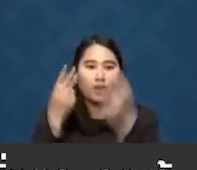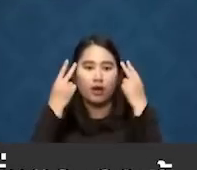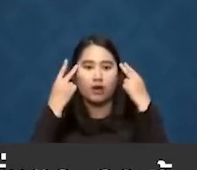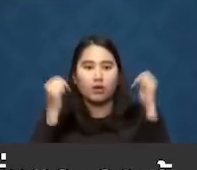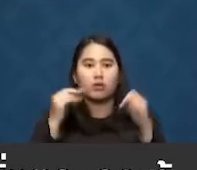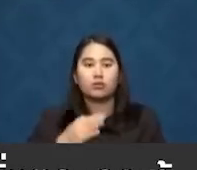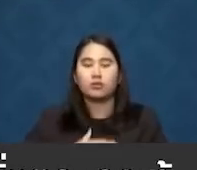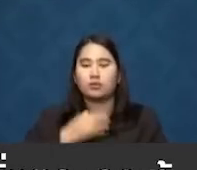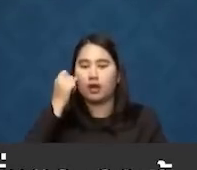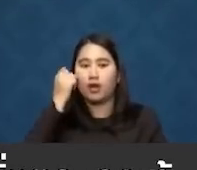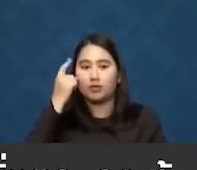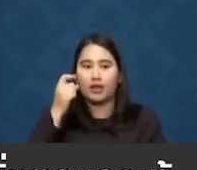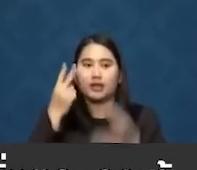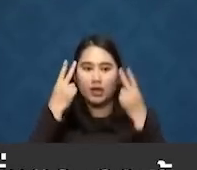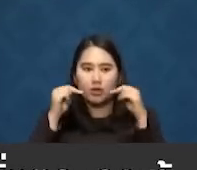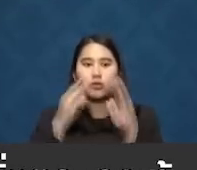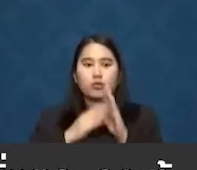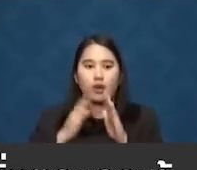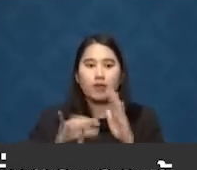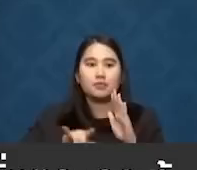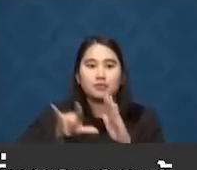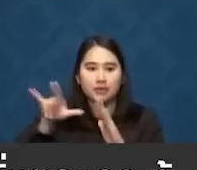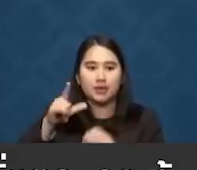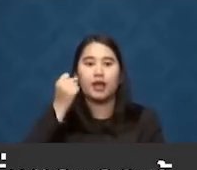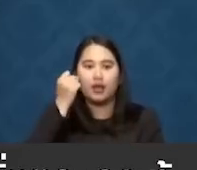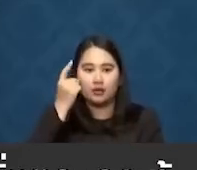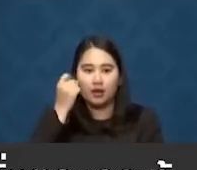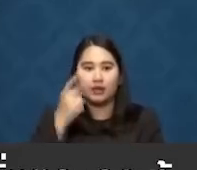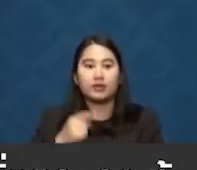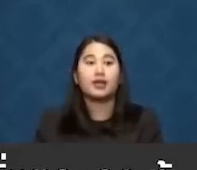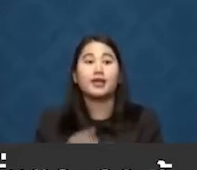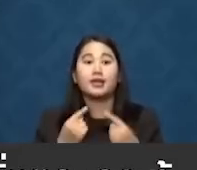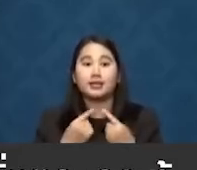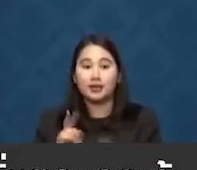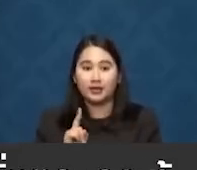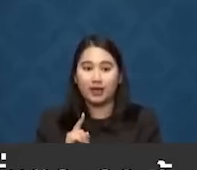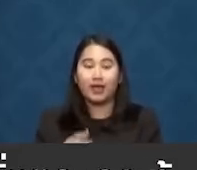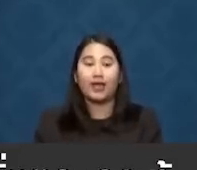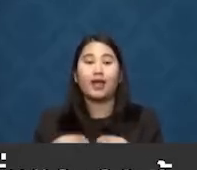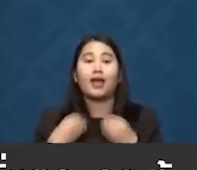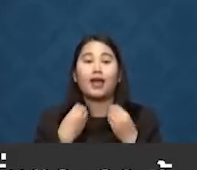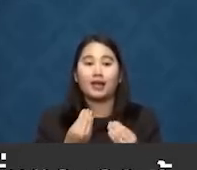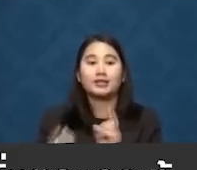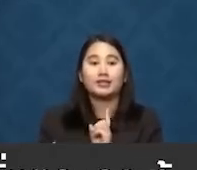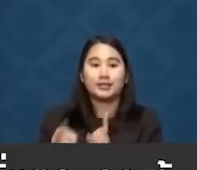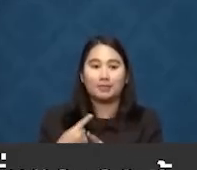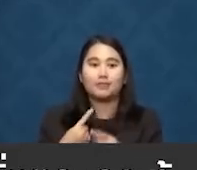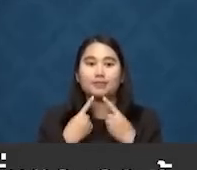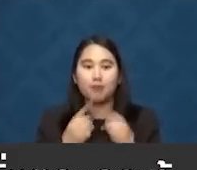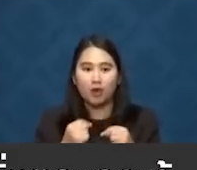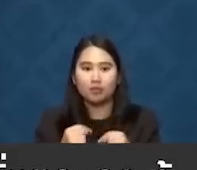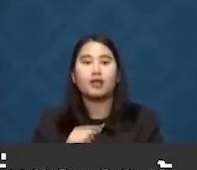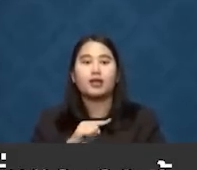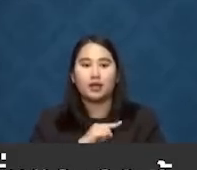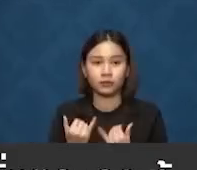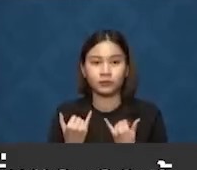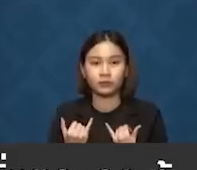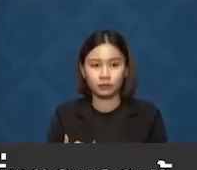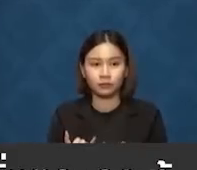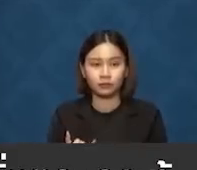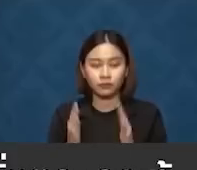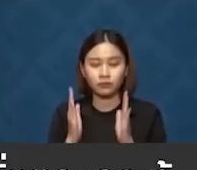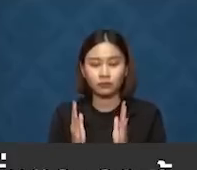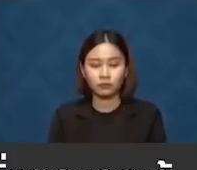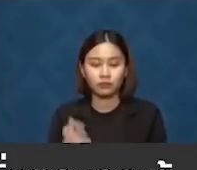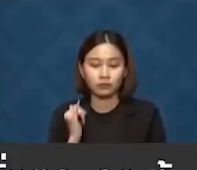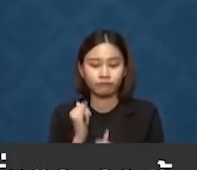สภาคุณวันมูฮัมหมัดนอมัธาเนี่ยก็ชี้แจงนะนายกเนี่ยไม่อยู่จริงๆนะนายกก็ไปจีนนายกก็ไปซาอุนะครับ